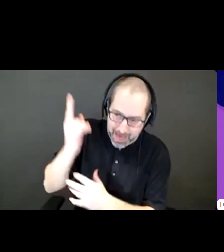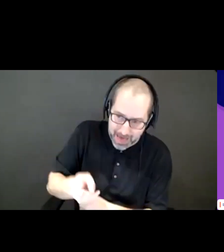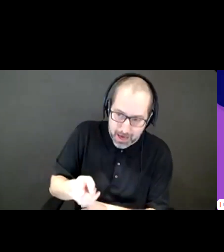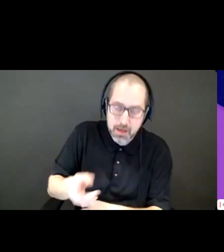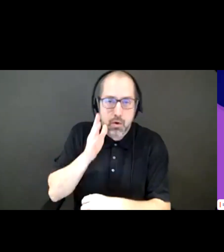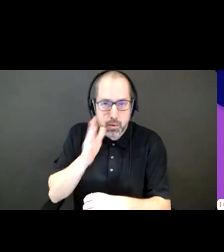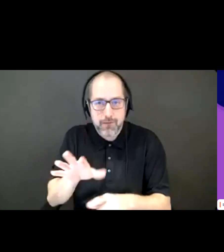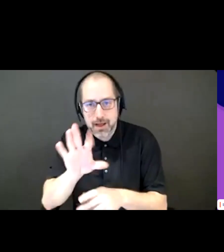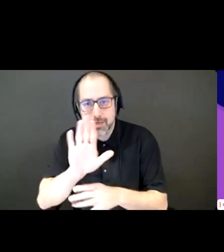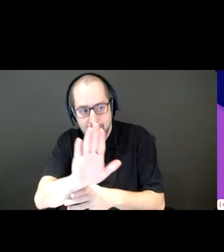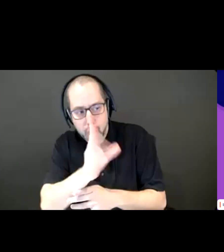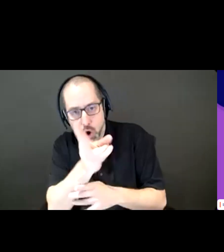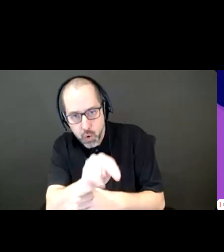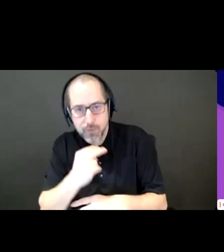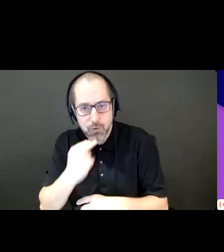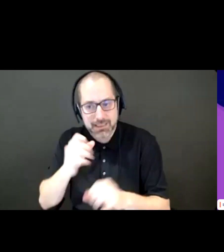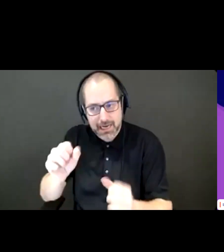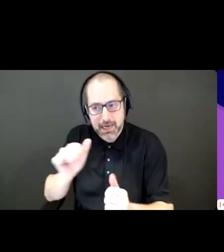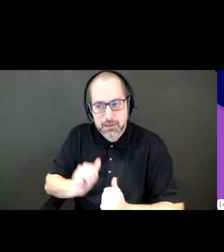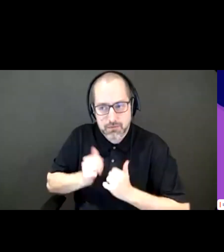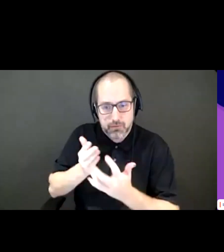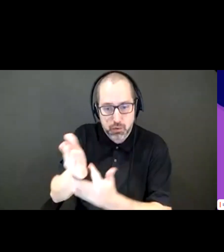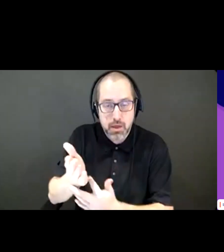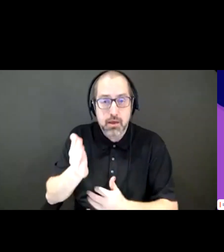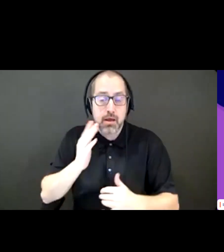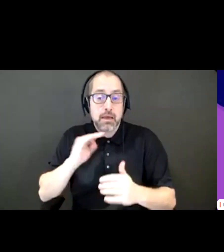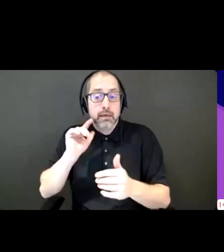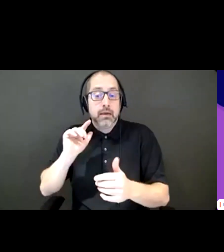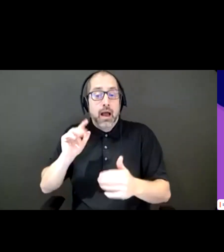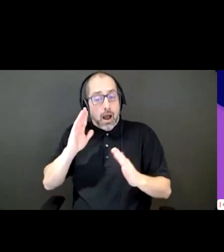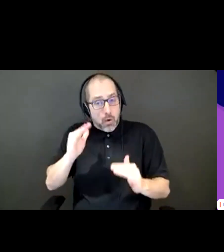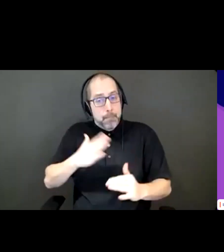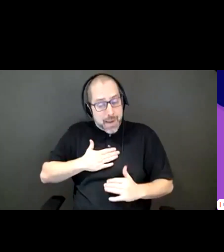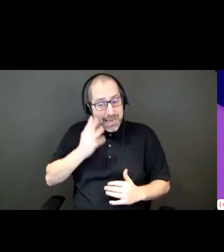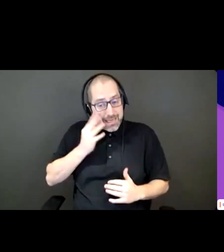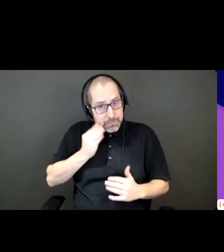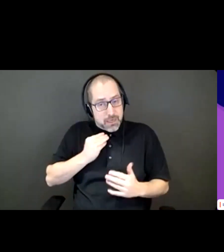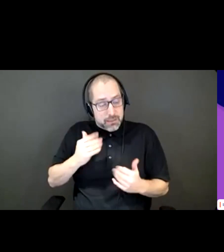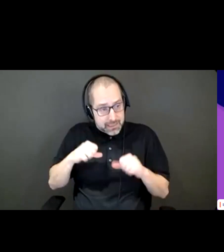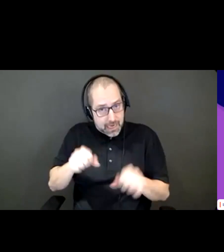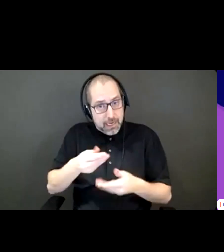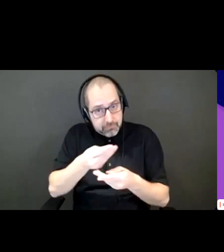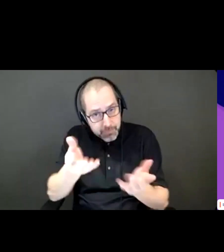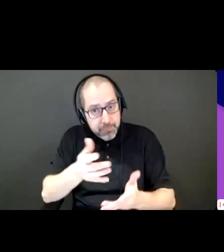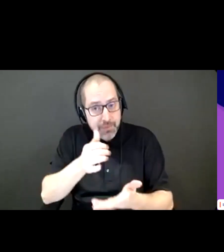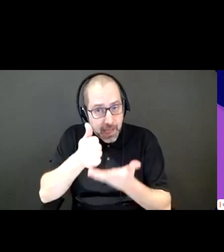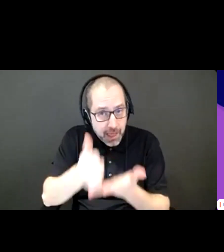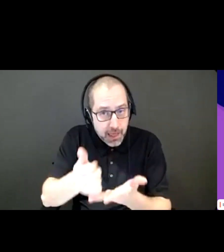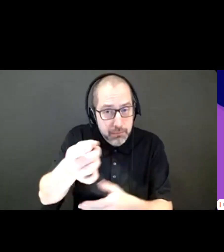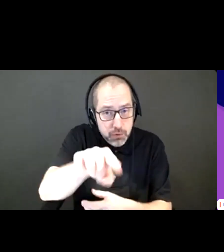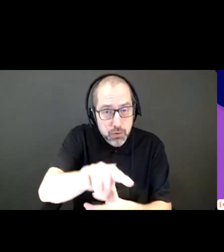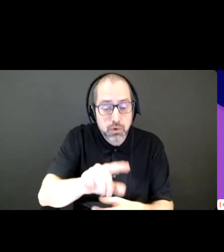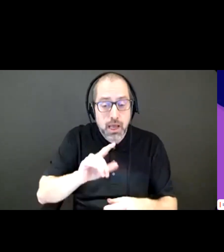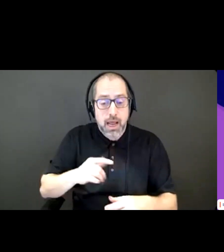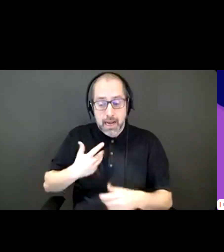ces expériences terribles trouvera ce savoir jusqu'à l'un j'espère que mon expérience pourra être utilisée